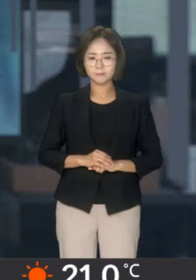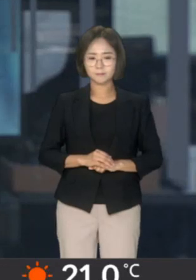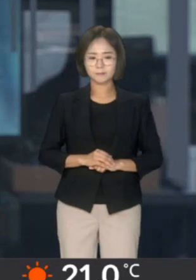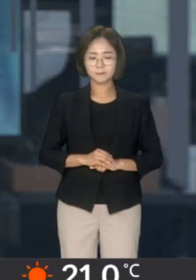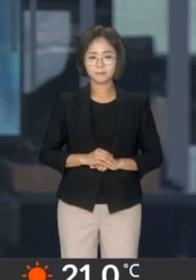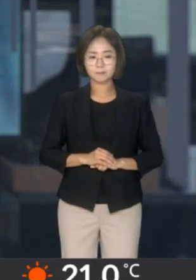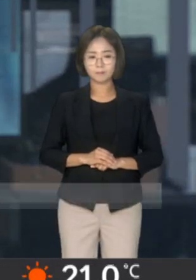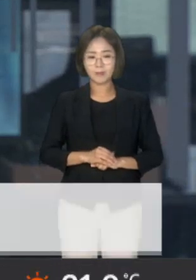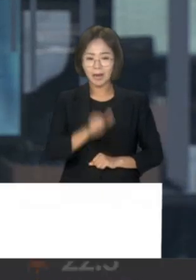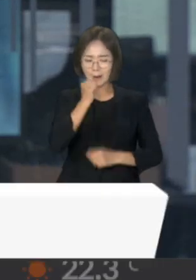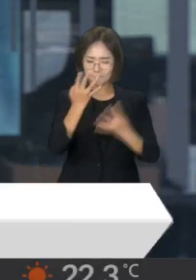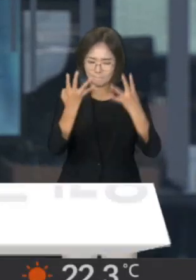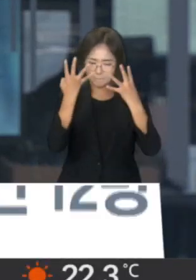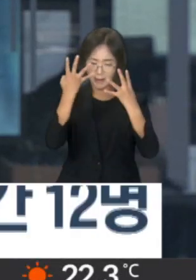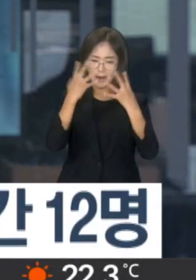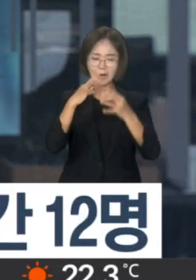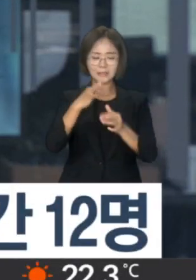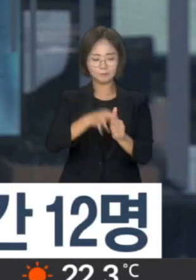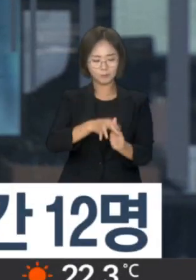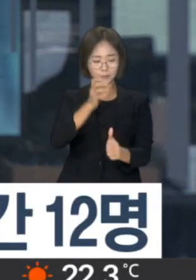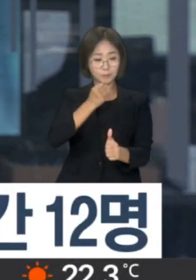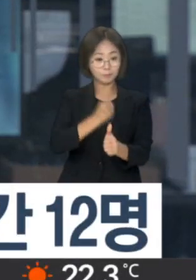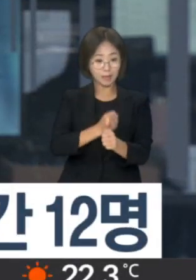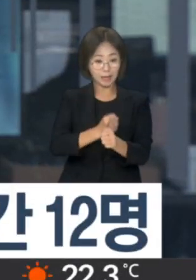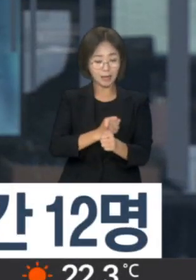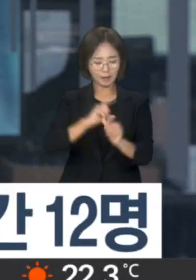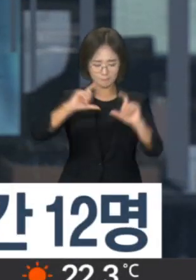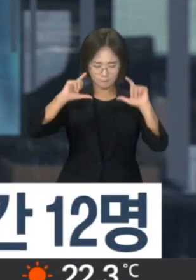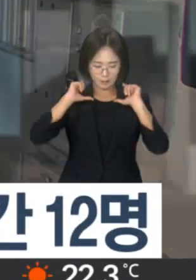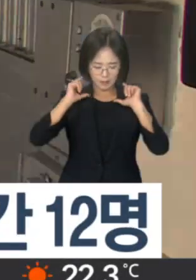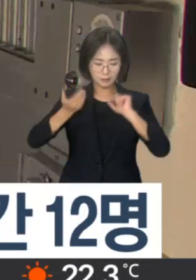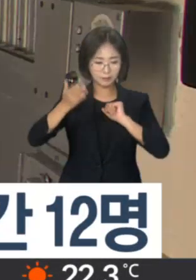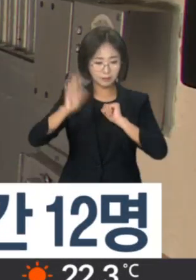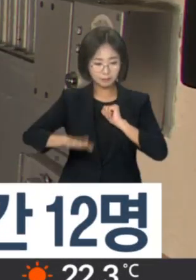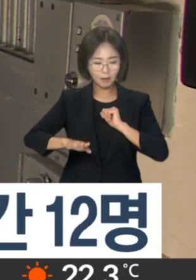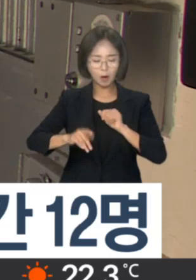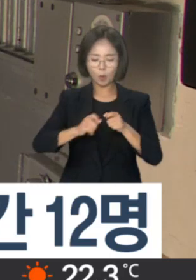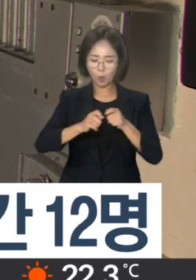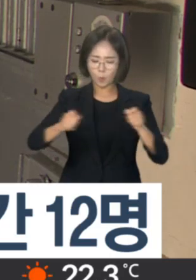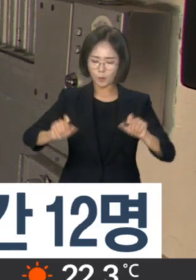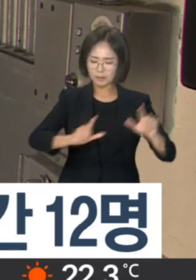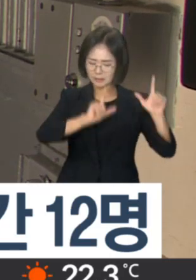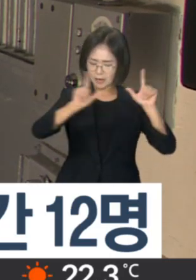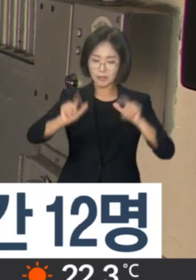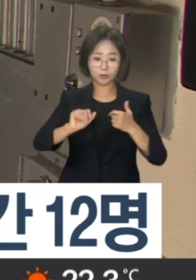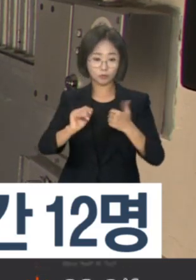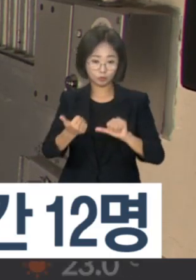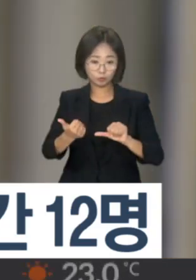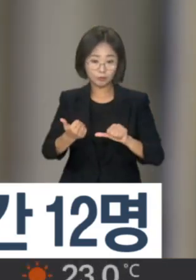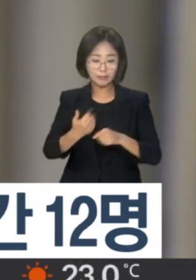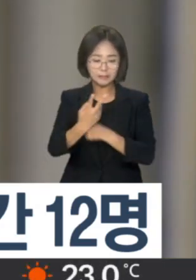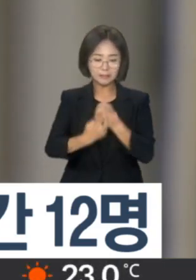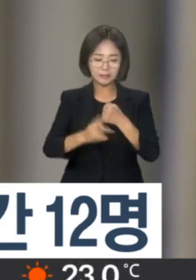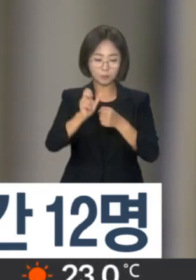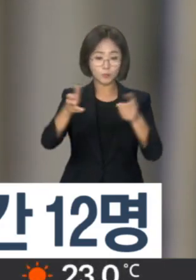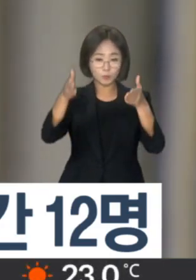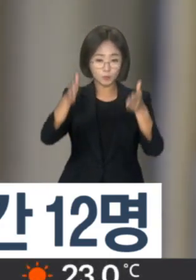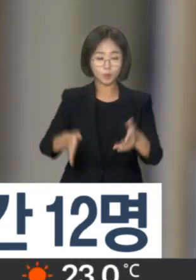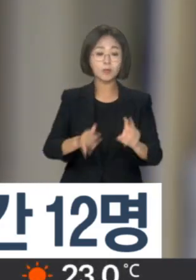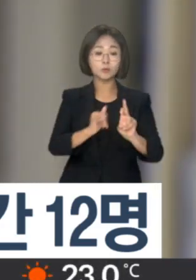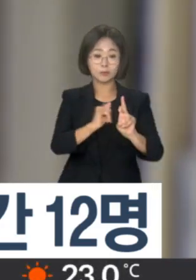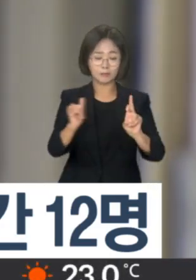사형 선고를 받고 대기하다 지병 등으로 사망한 미 집행자가 1998년부터 25년간 총